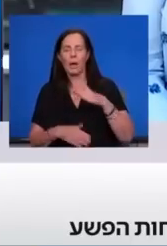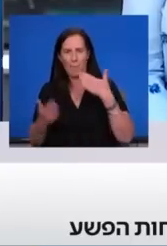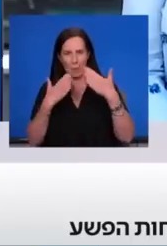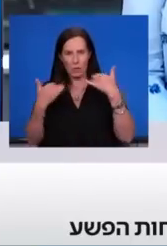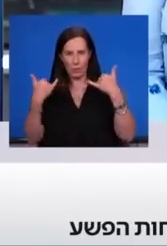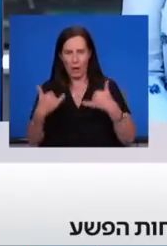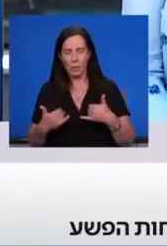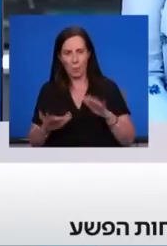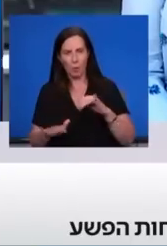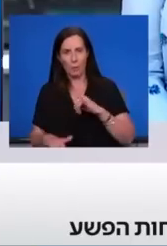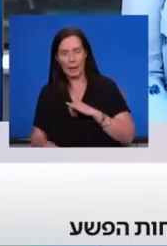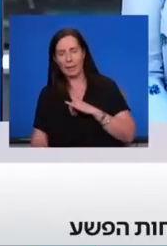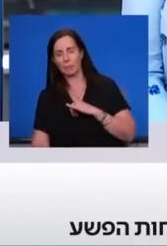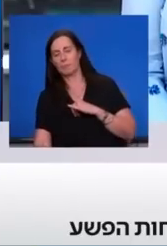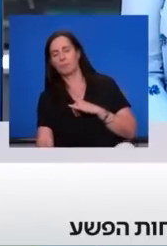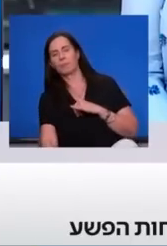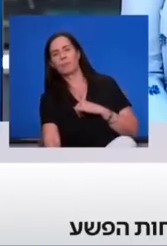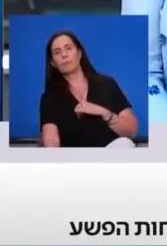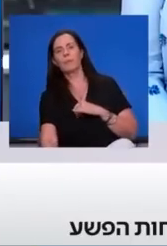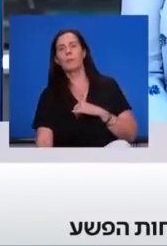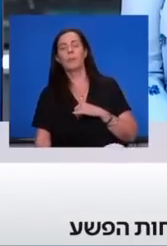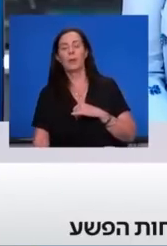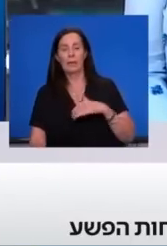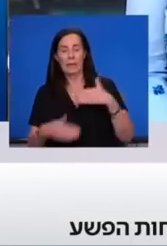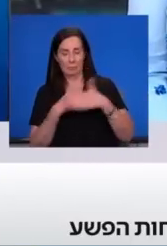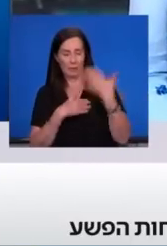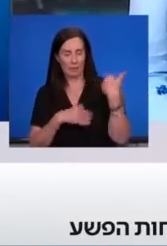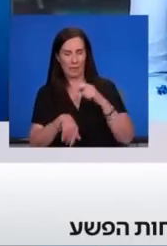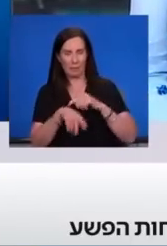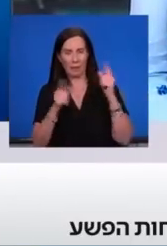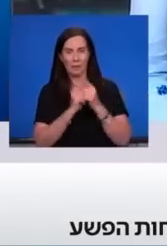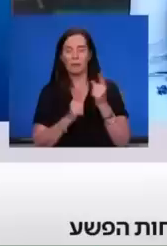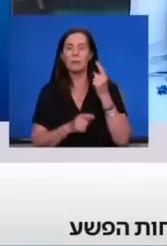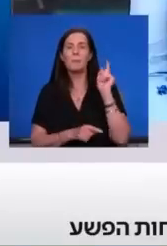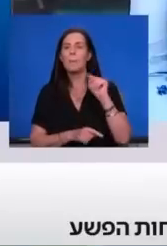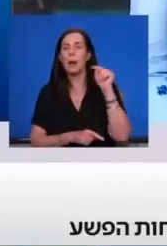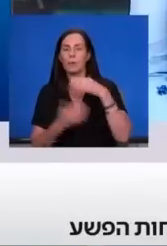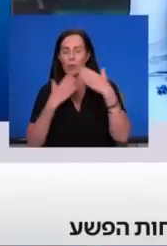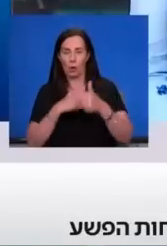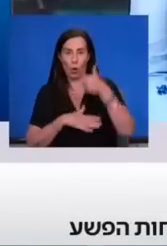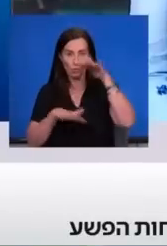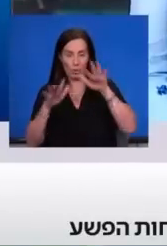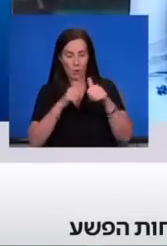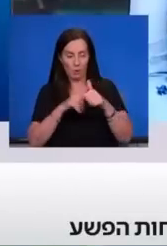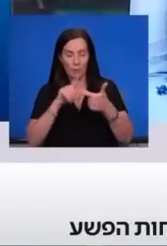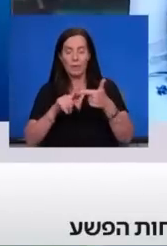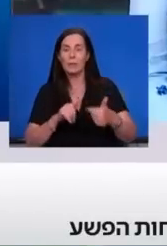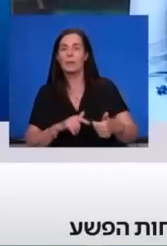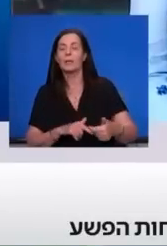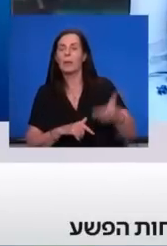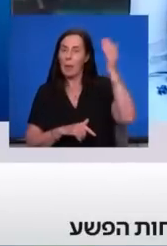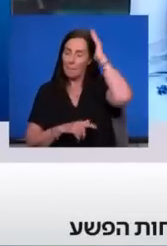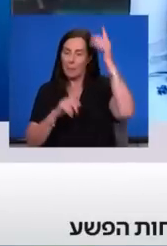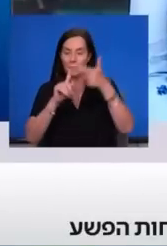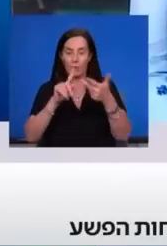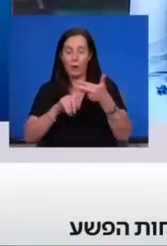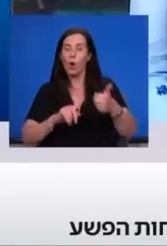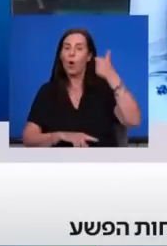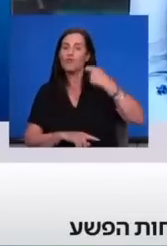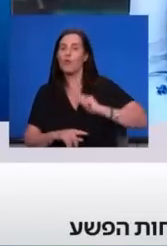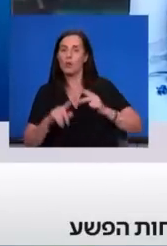מאוד מעניינת, כי לפני זמן קצר היא מסתיימת, ושימי לב מי היו שם. ראש הממשלה, השר לביטחון לאומי, ראש